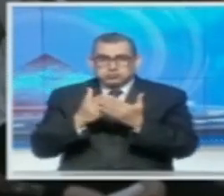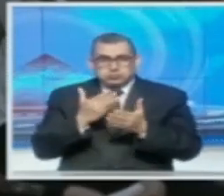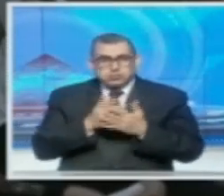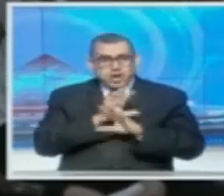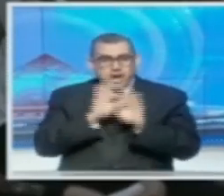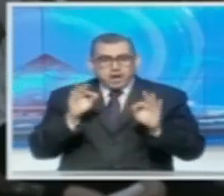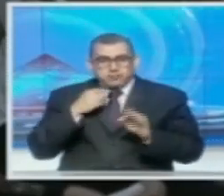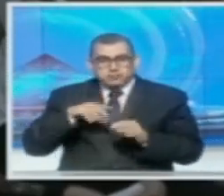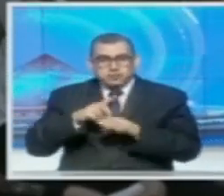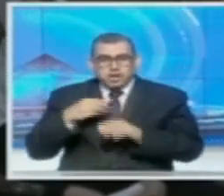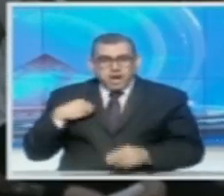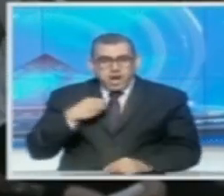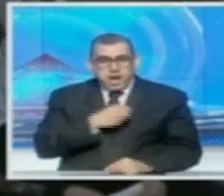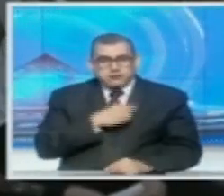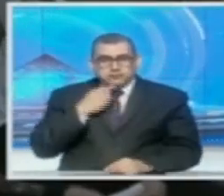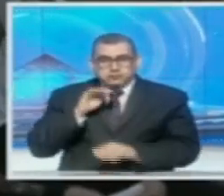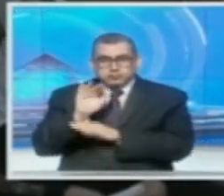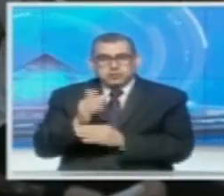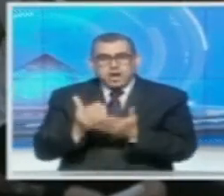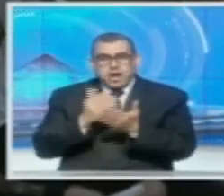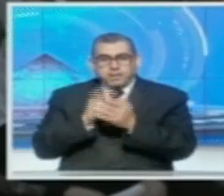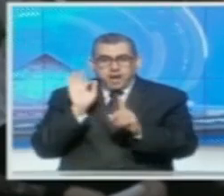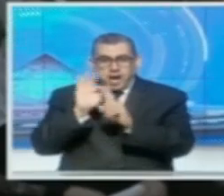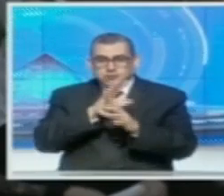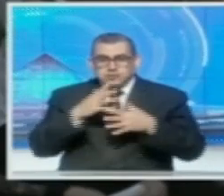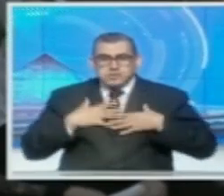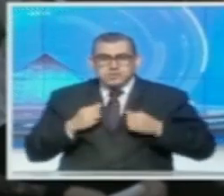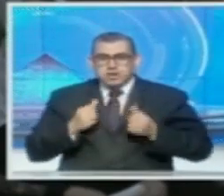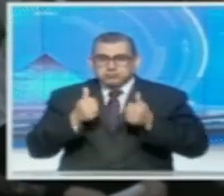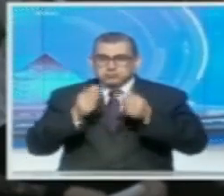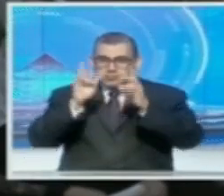كافة الخدمات التشخيصية والوقائية بهدف توفير بيئة صحية